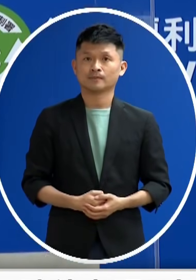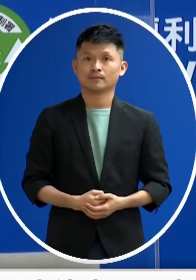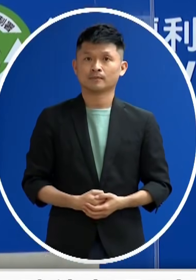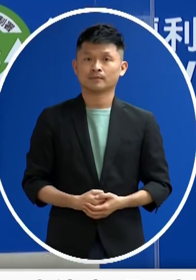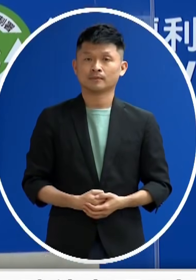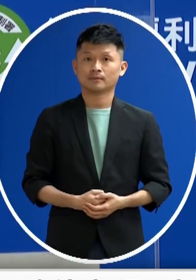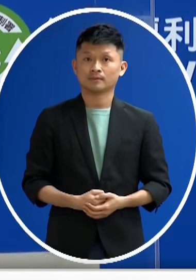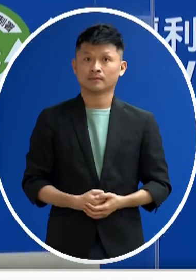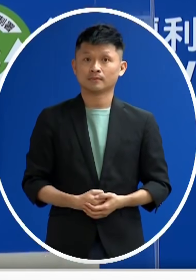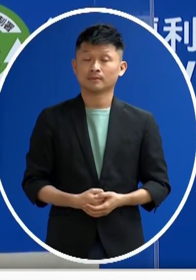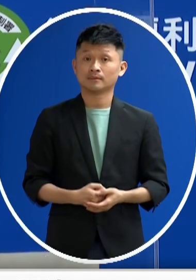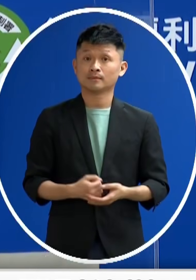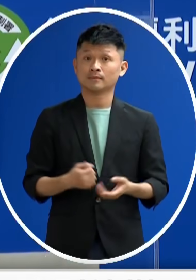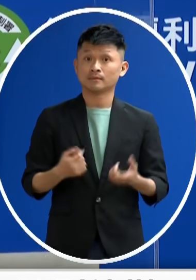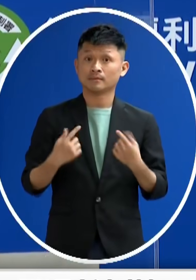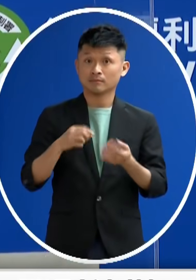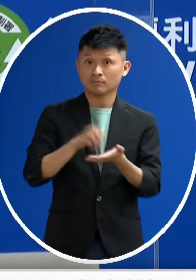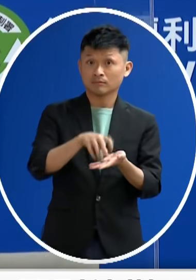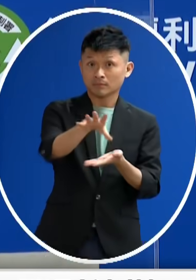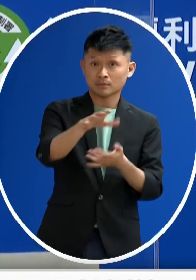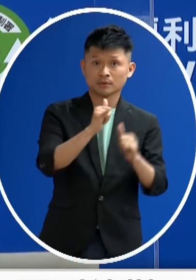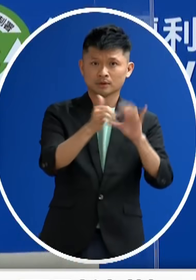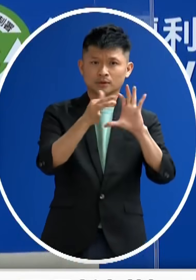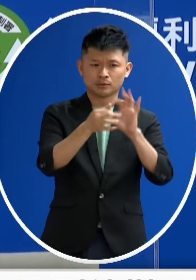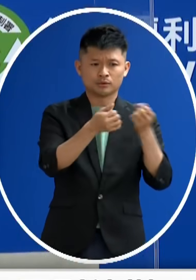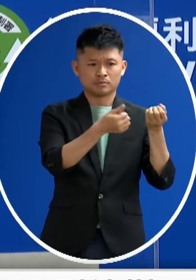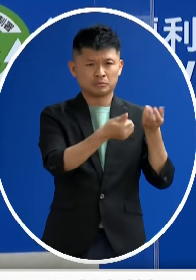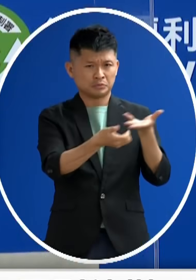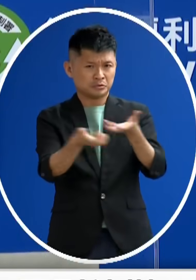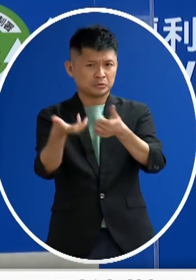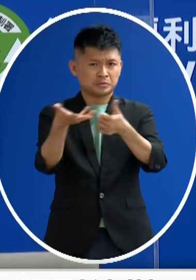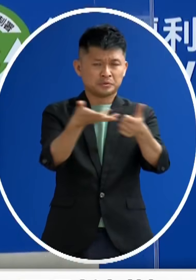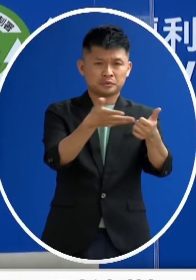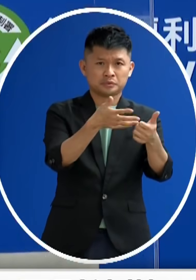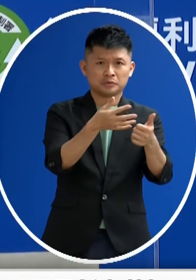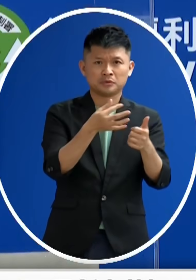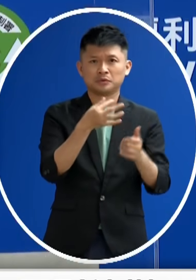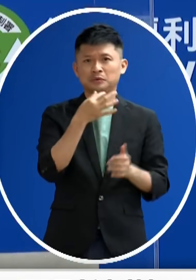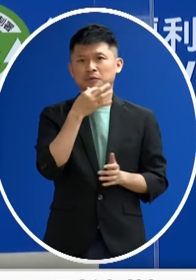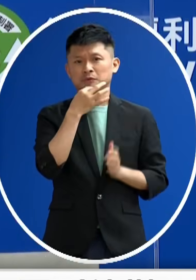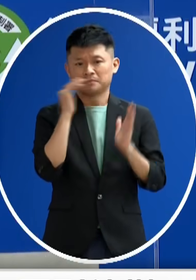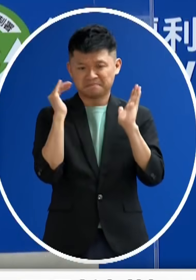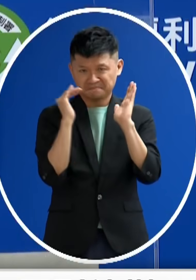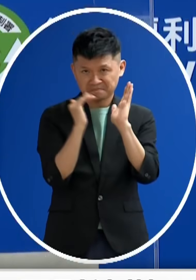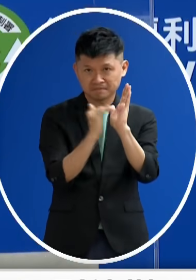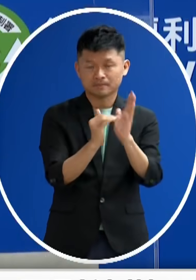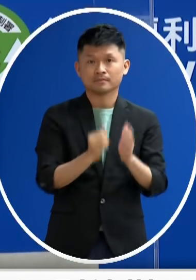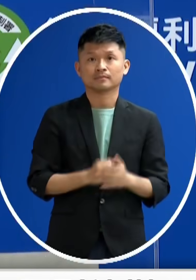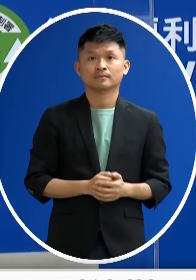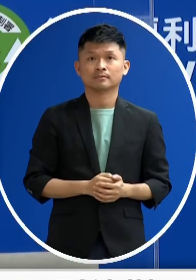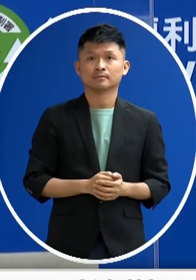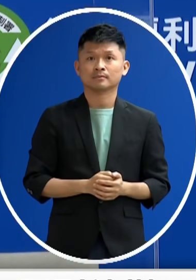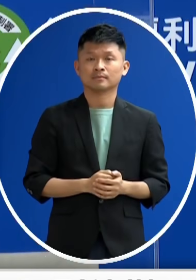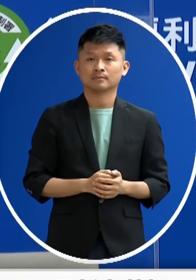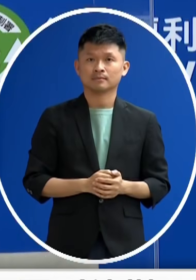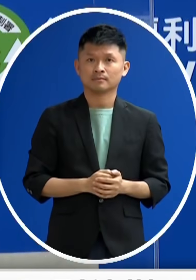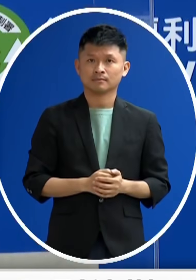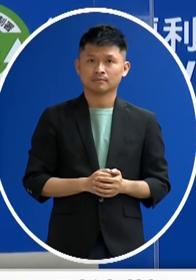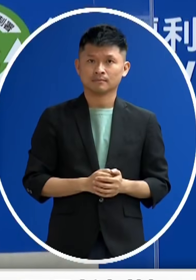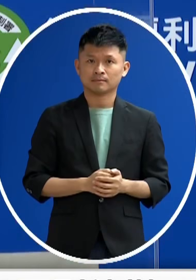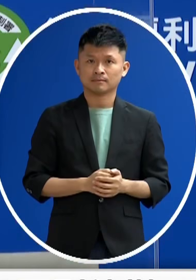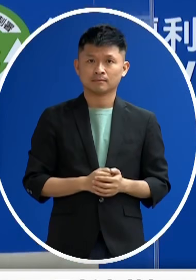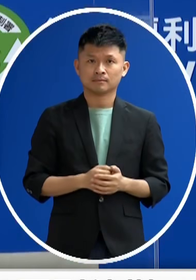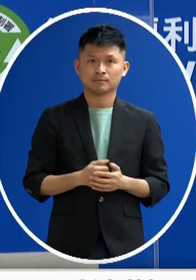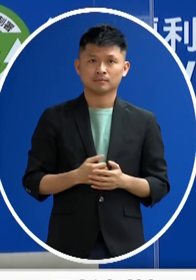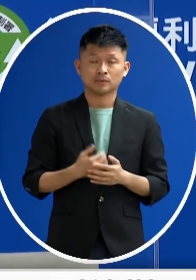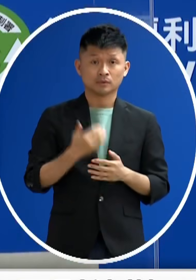那相对本来跟大家报告说我们在社区感染的边缘，那我们大家可以把它有出现导